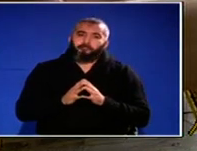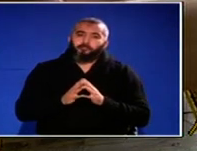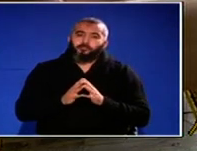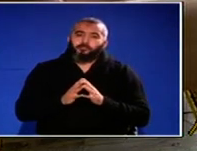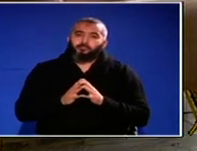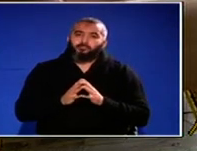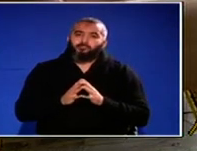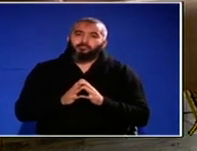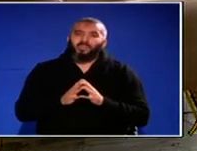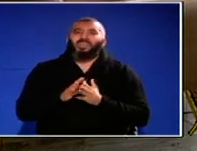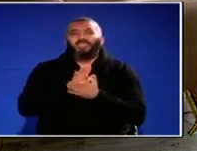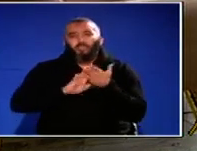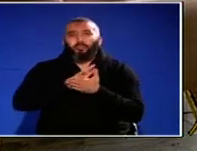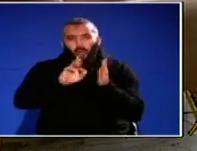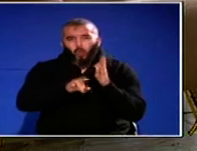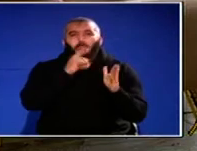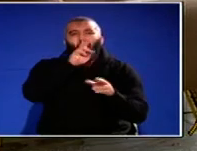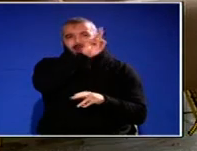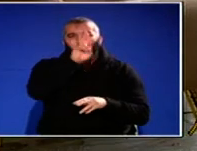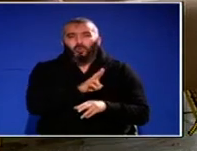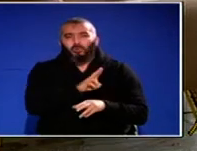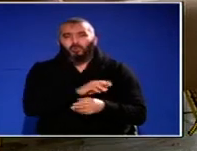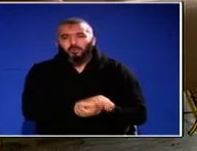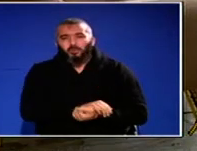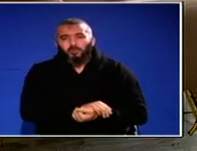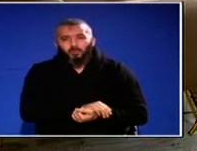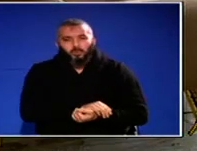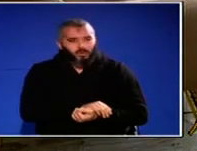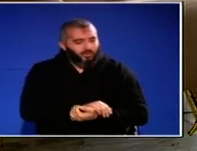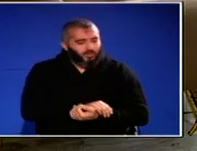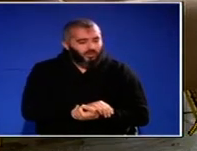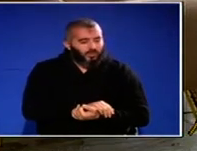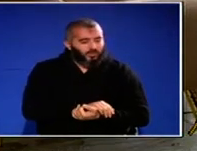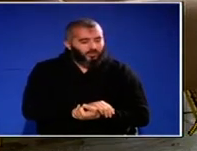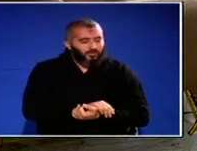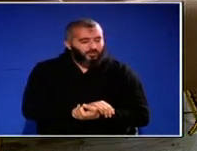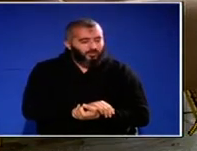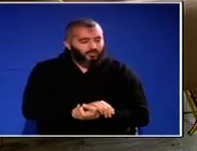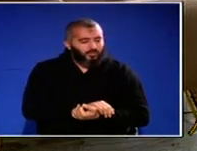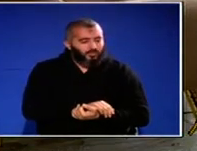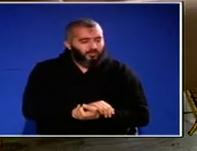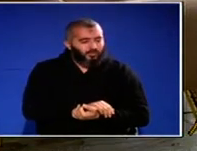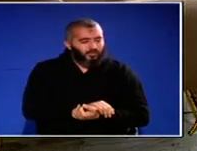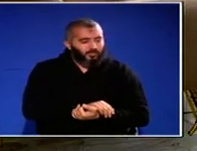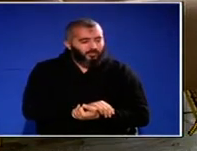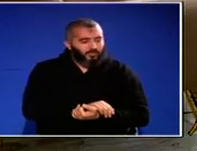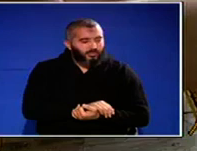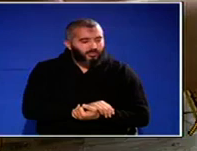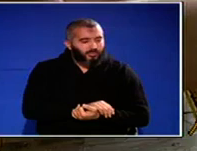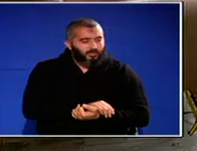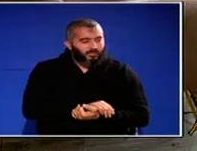وش دية هذا قتل عمد هكذا برك؟ قال عندنا إذا كانت اسمه الدية هل